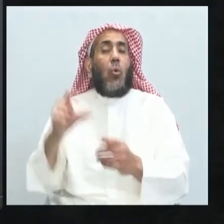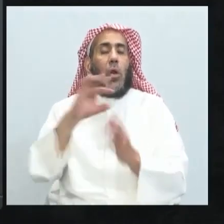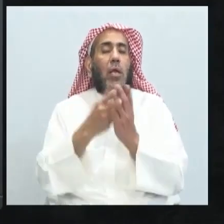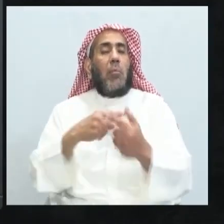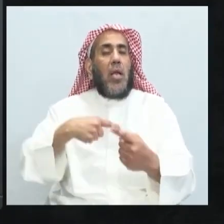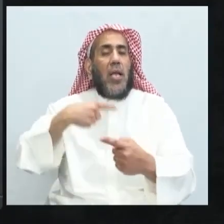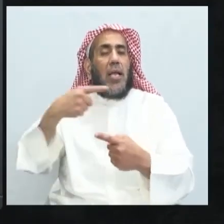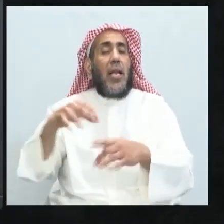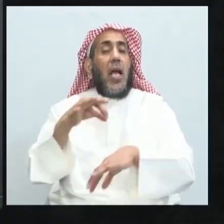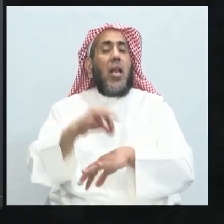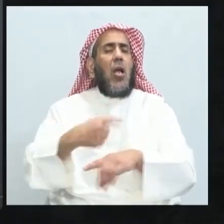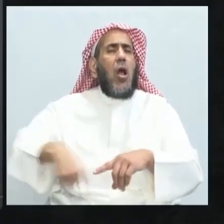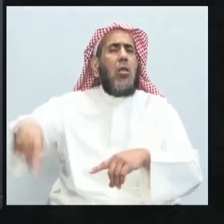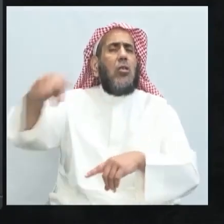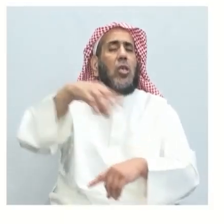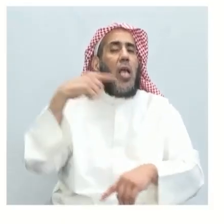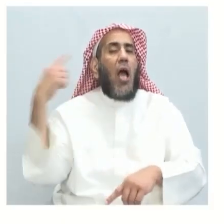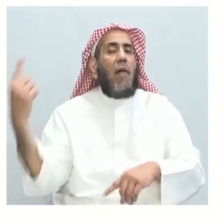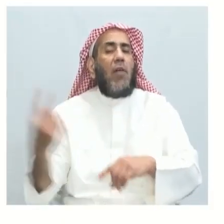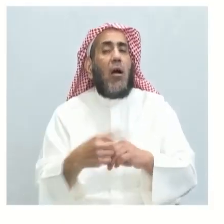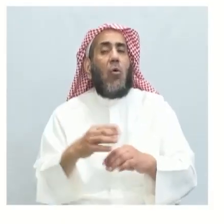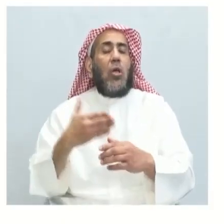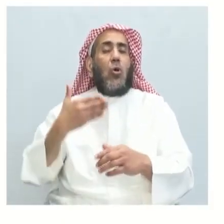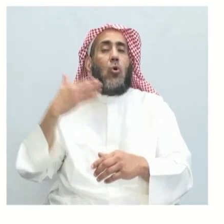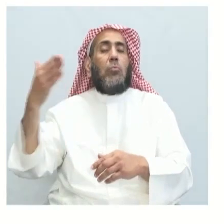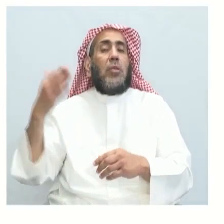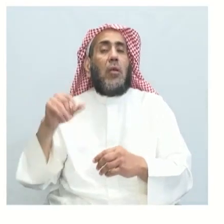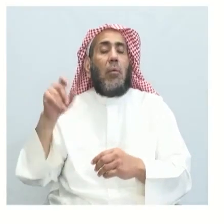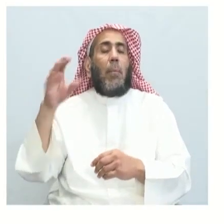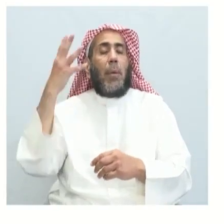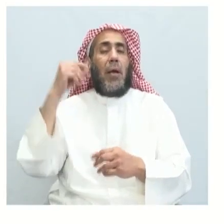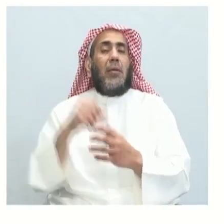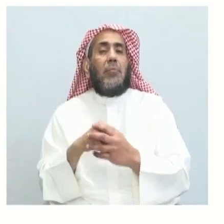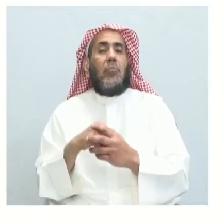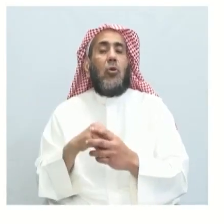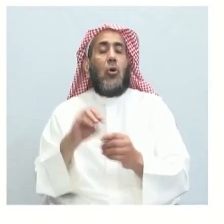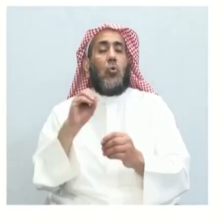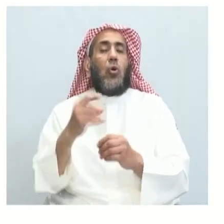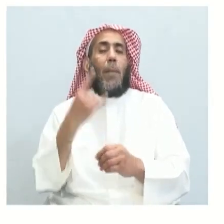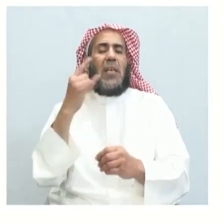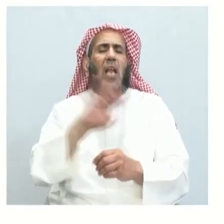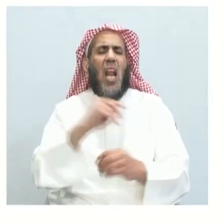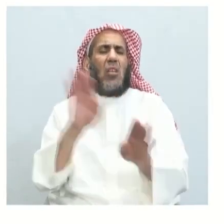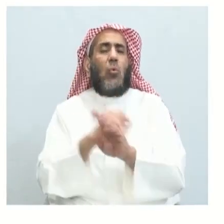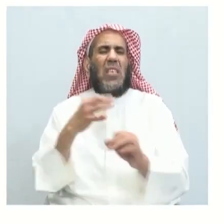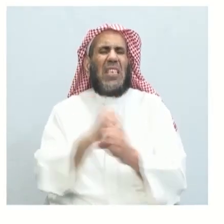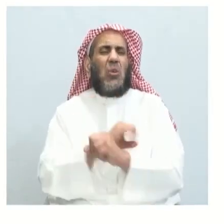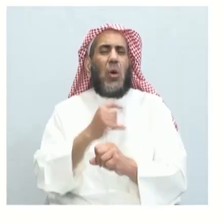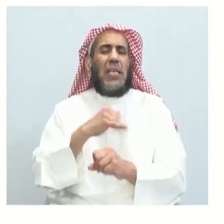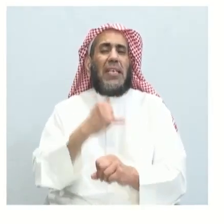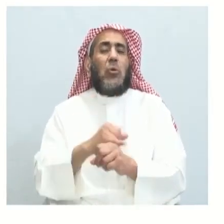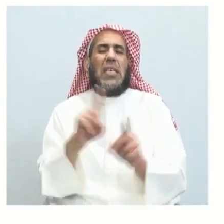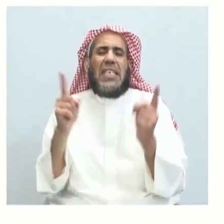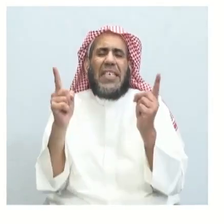الكريم الى الى الناس كافه الى الناس كافه هذه خطب من جزم خطبه ابي بكر ولاحظ اوصيكم بعشر لا تخون ولا تغلوا ولا تقدروا لاحظ